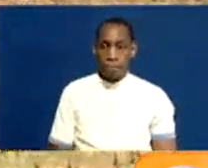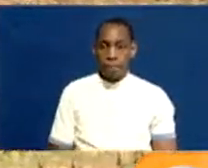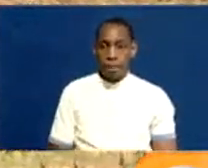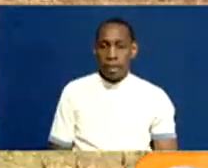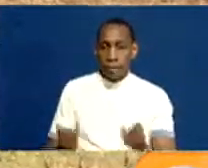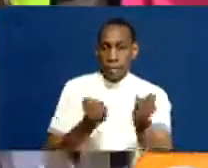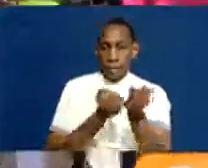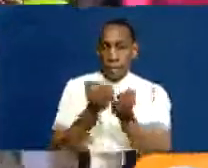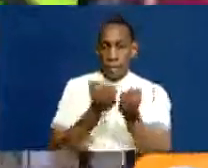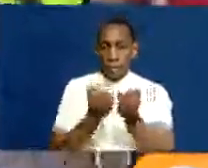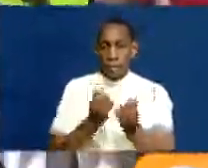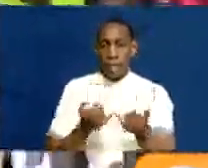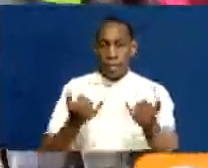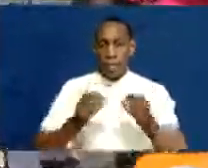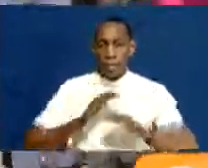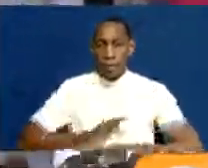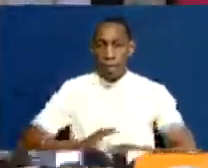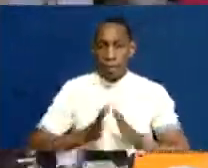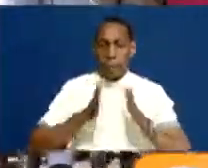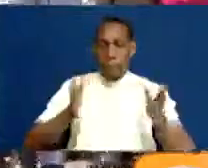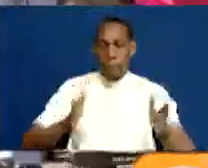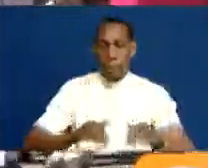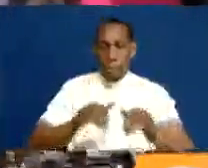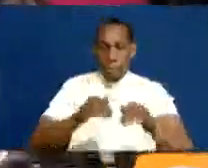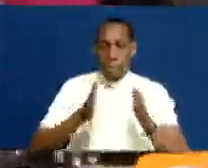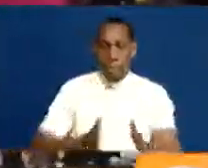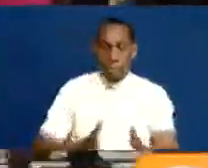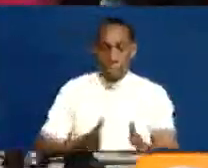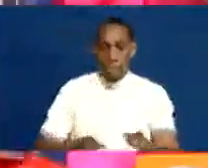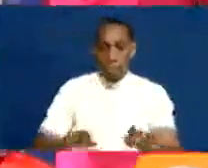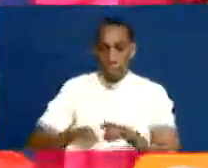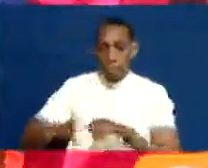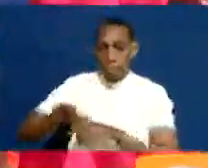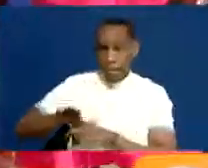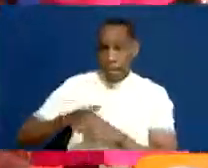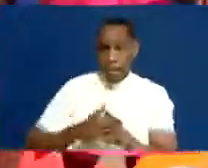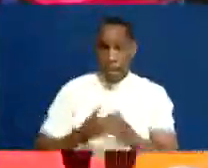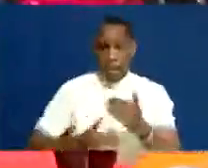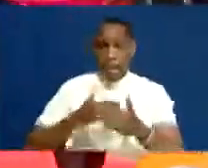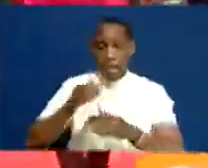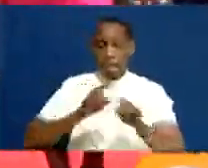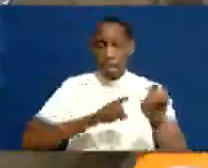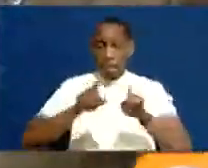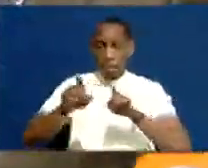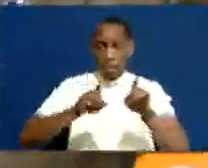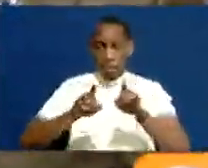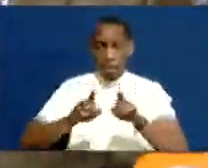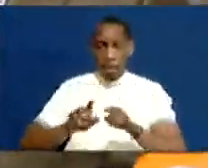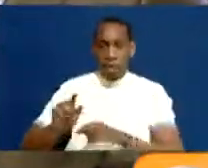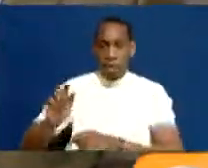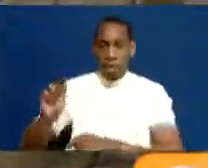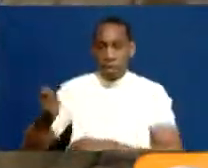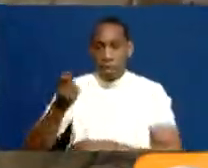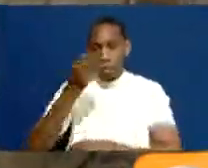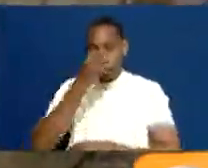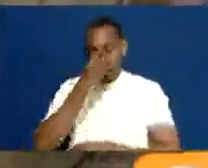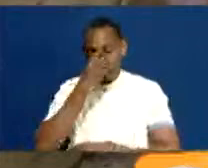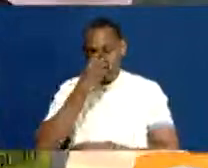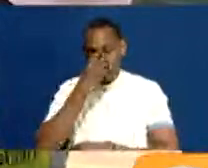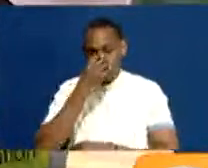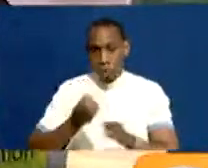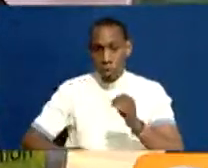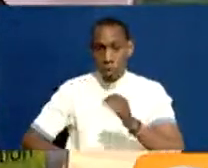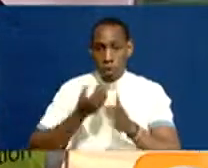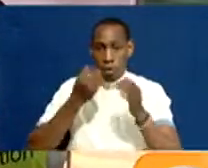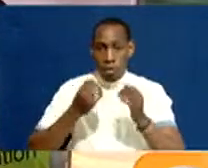Jumamosi ikawa ni afueni kubwa kwa wakulima wa mpunga eneo hilo kufuatia ziara ya Rais William Ruto